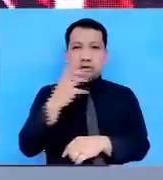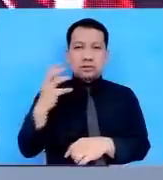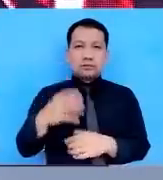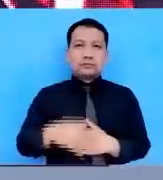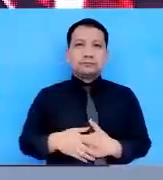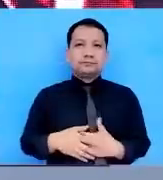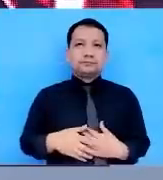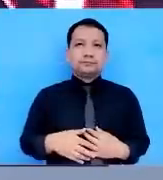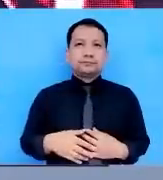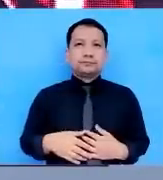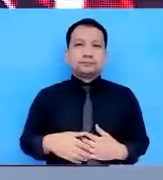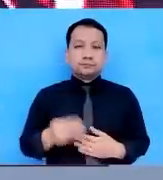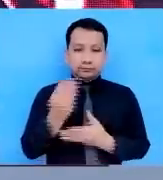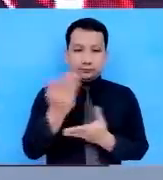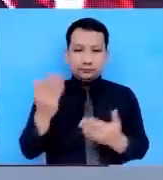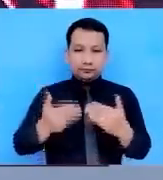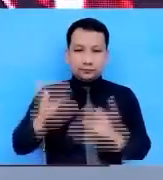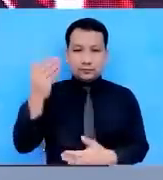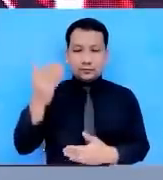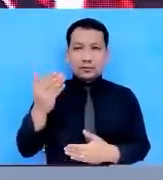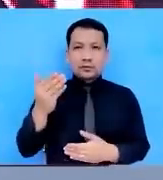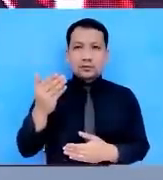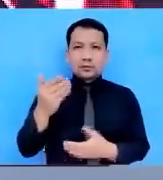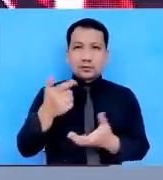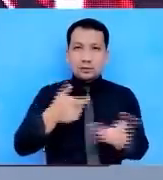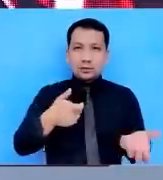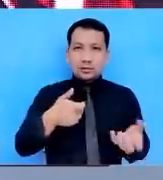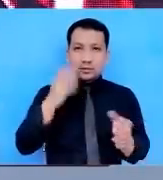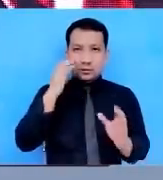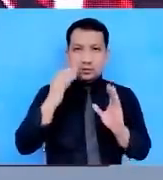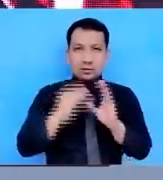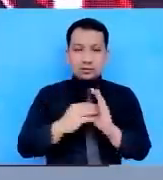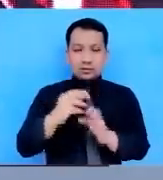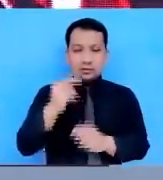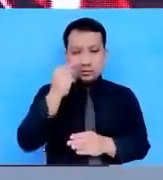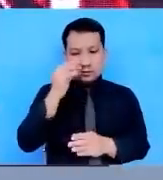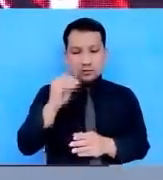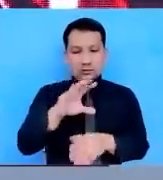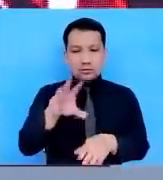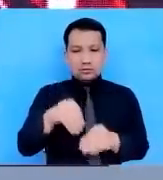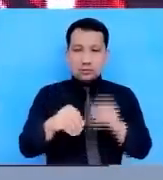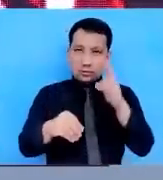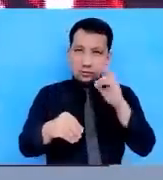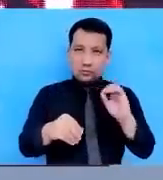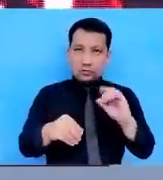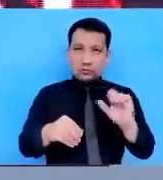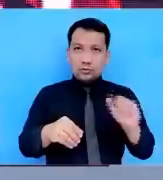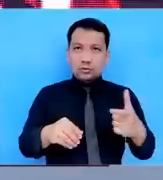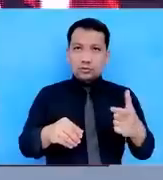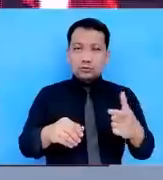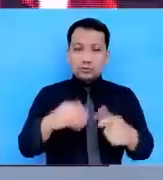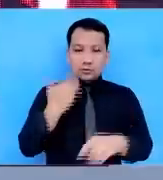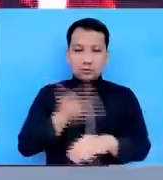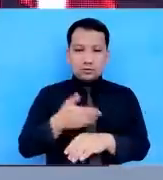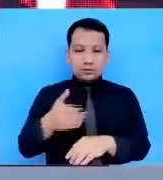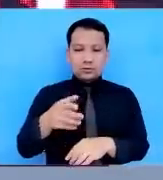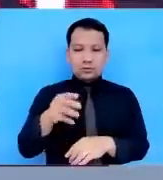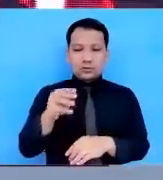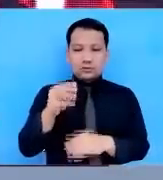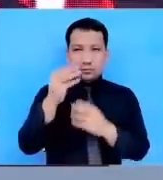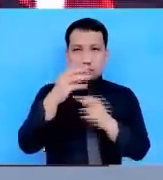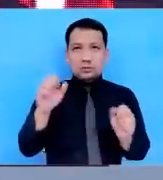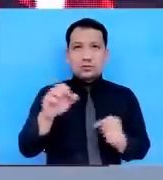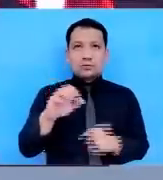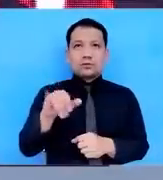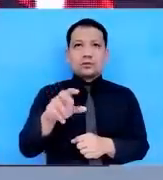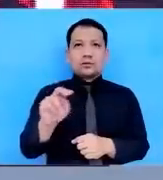recover ang ilang matataas sa kalibre ng baril at maging ang larawan ni Negros Oriental Governor Roel Degamo at ang kanyang asawang si Mayor Janice Degamo sa bahay